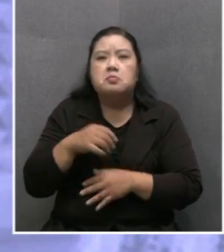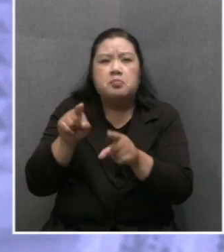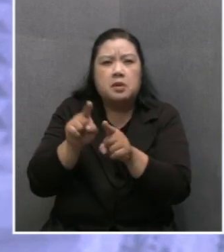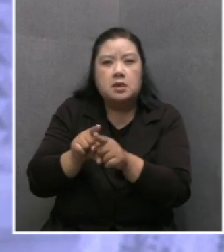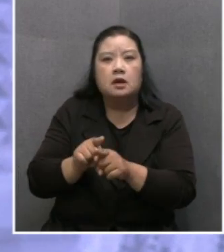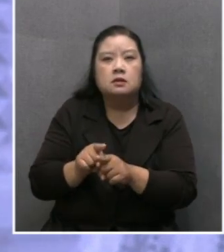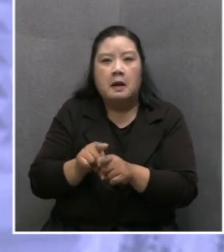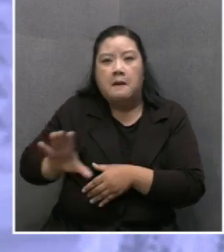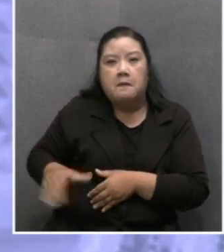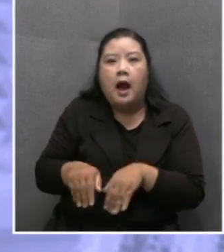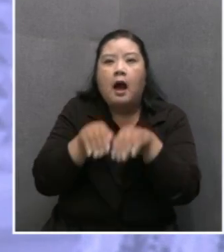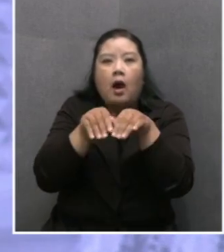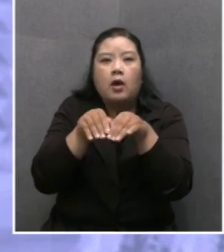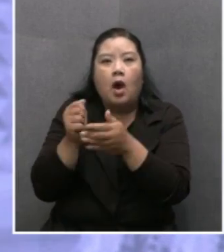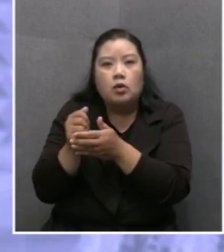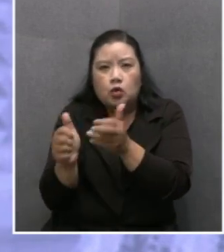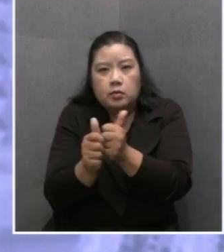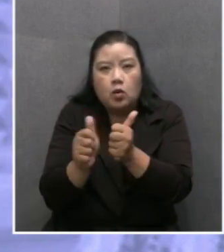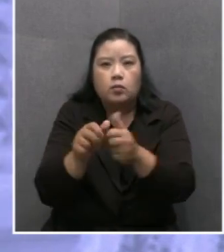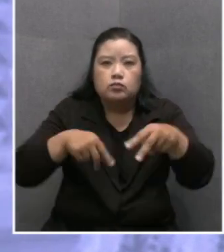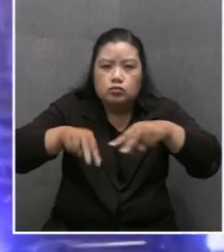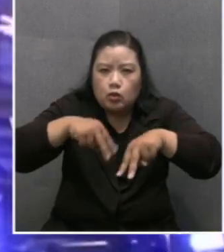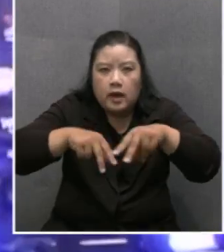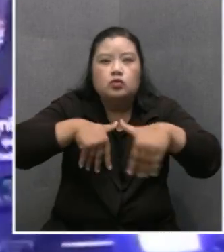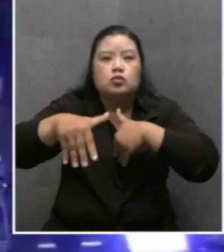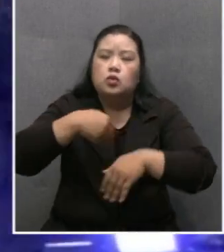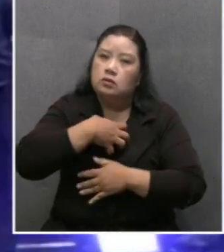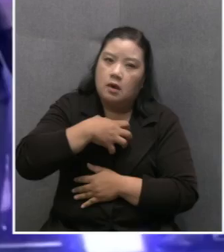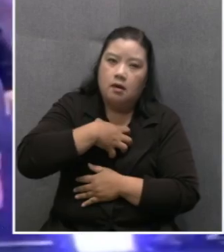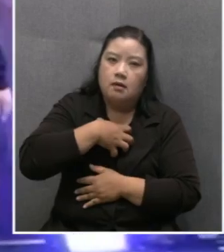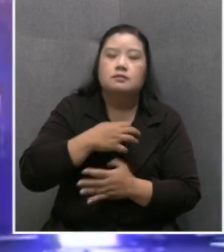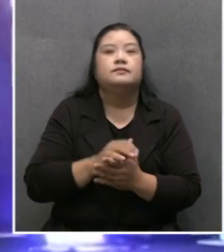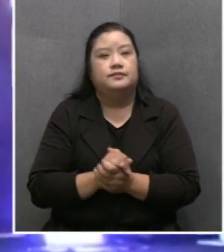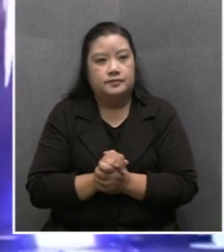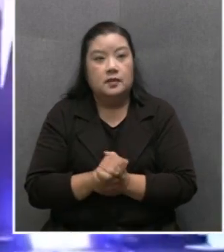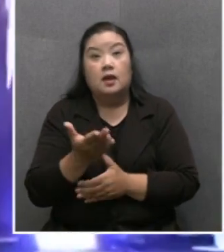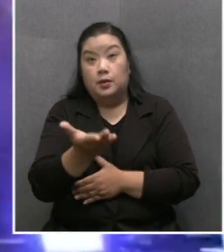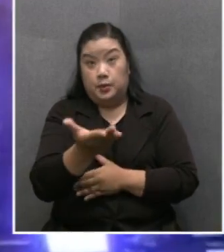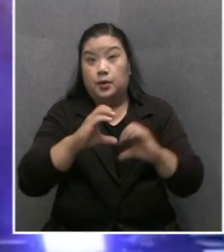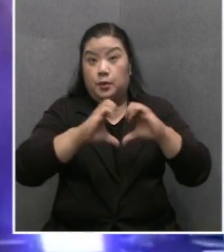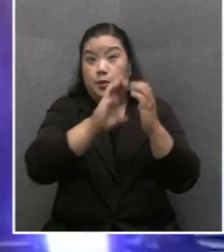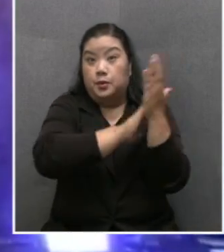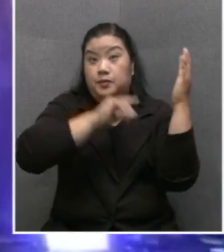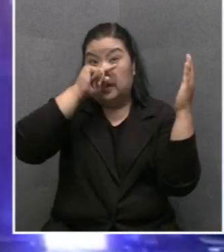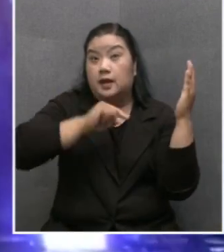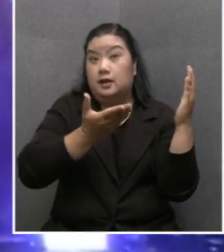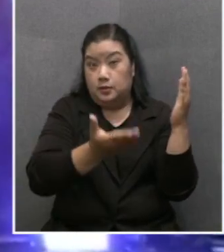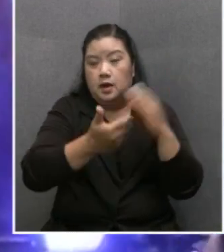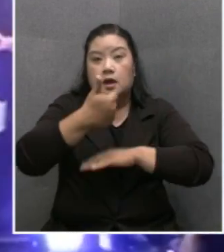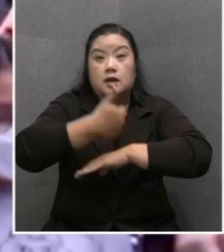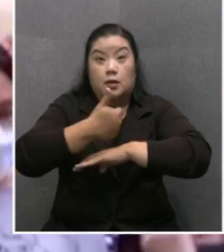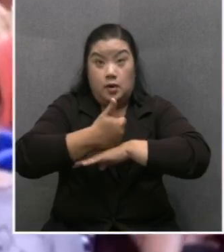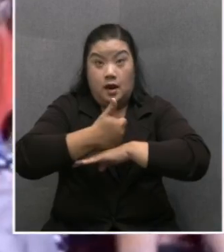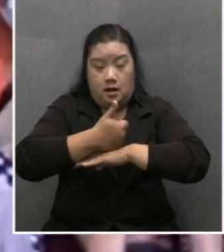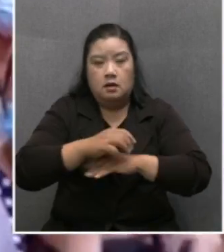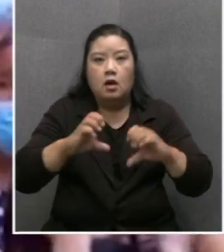รับใช้ประชาชนอย่างสุดชีวิตครับไปดูบรรยากาศแล้วก็ลีลาหาเสียงของภูมิใจไทยกันก่อนเลยนะครับนายอนุทินชาญวีรกูลหัวหน้าพร